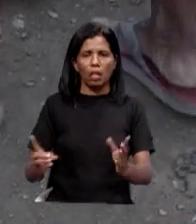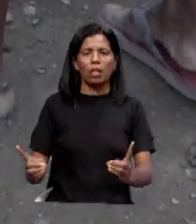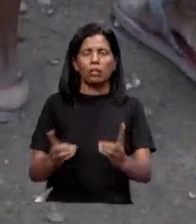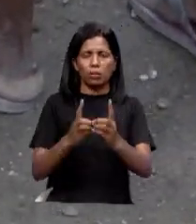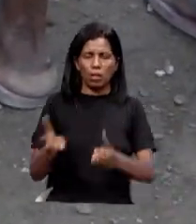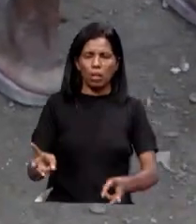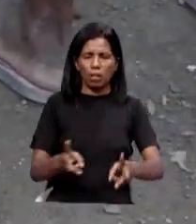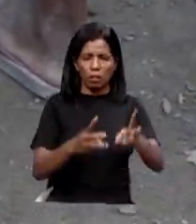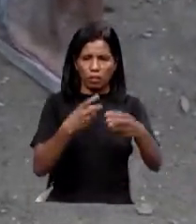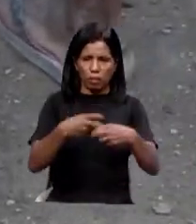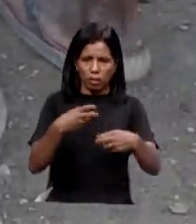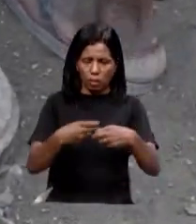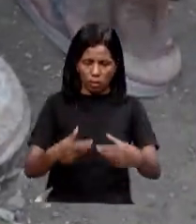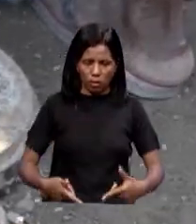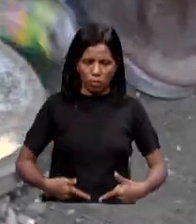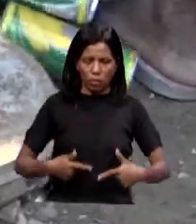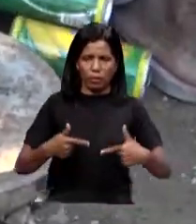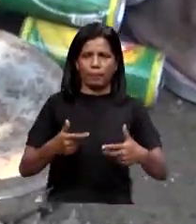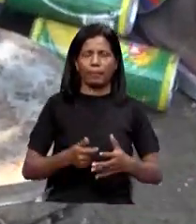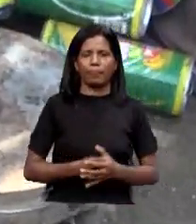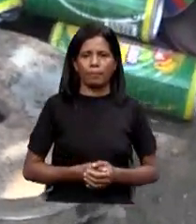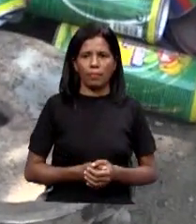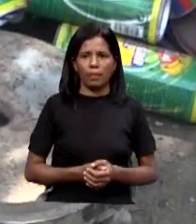moruk iha moris nenia kadunan.